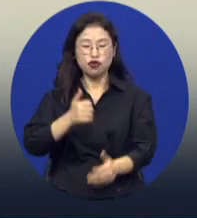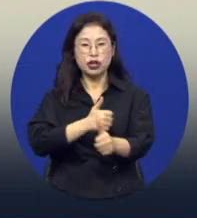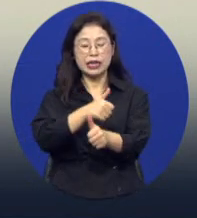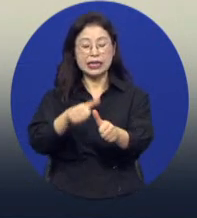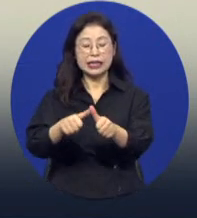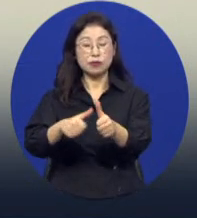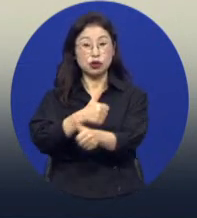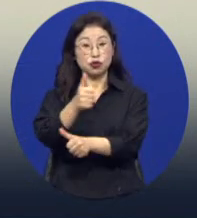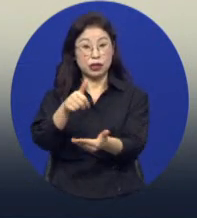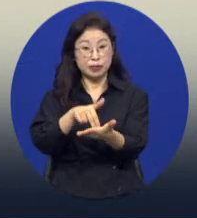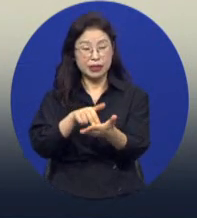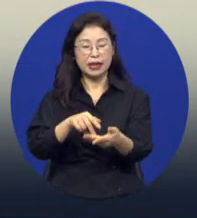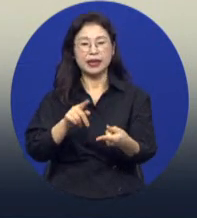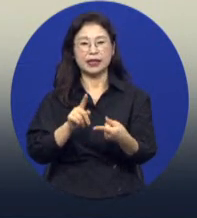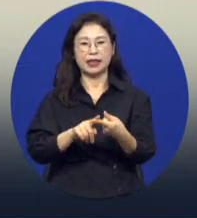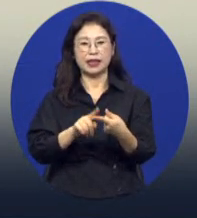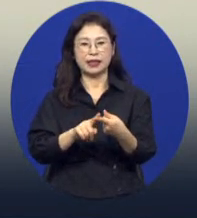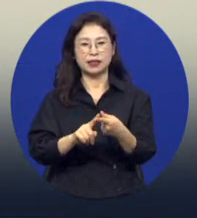자문위원에서의